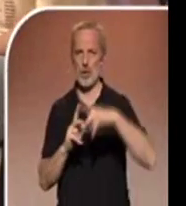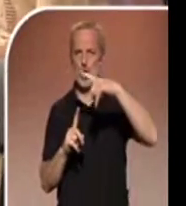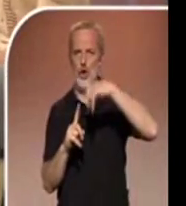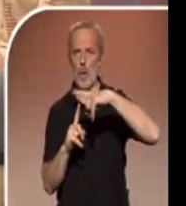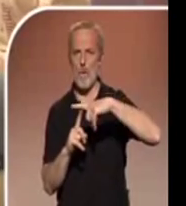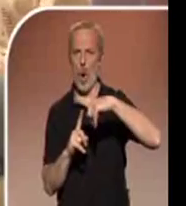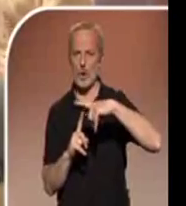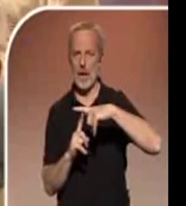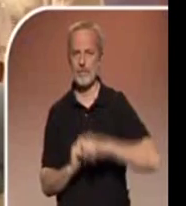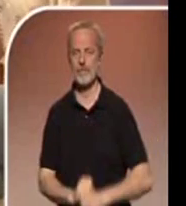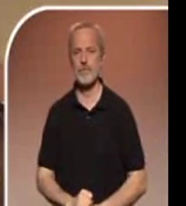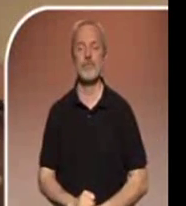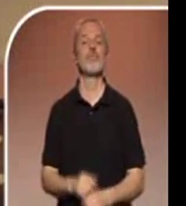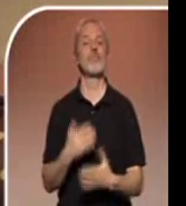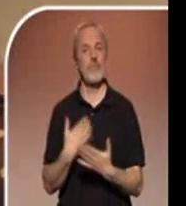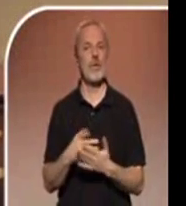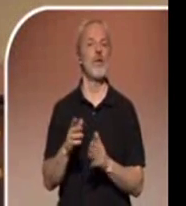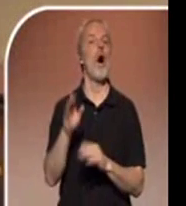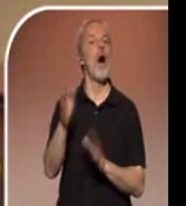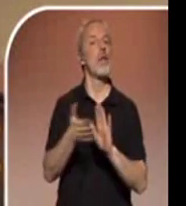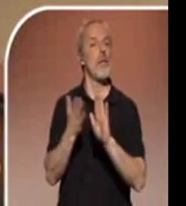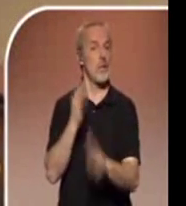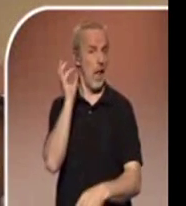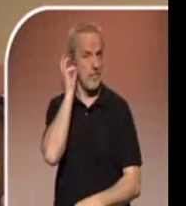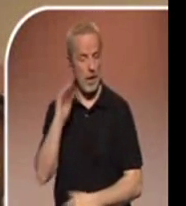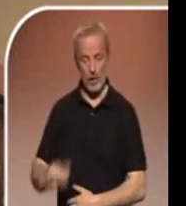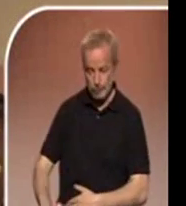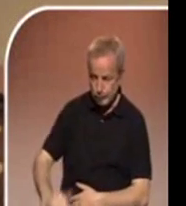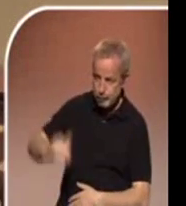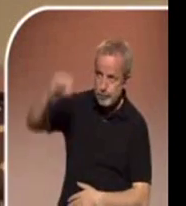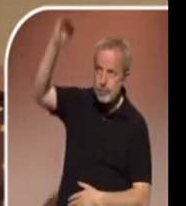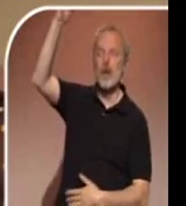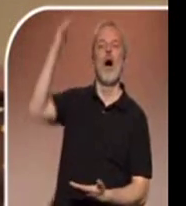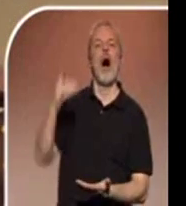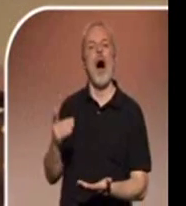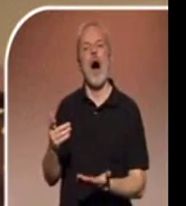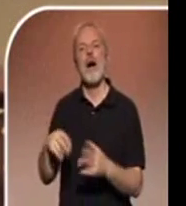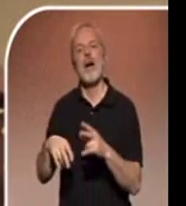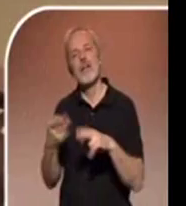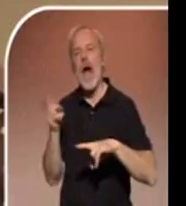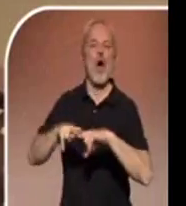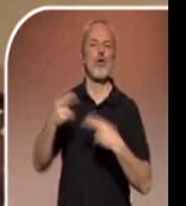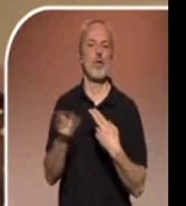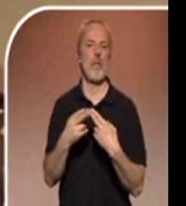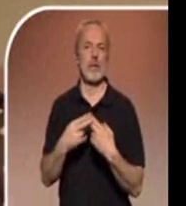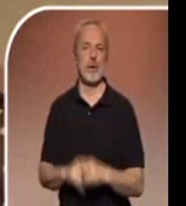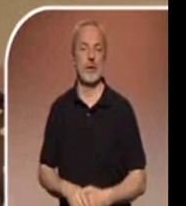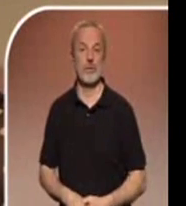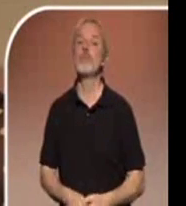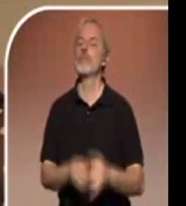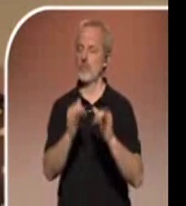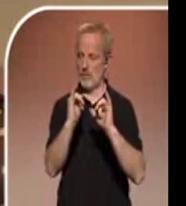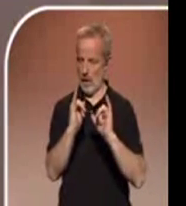nějaké období v životě, třeba ženy, když se zaměříme na ženy, kdy to hrozí více? Určitě to je rozdíl mezi